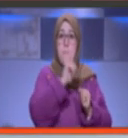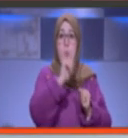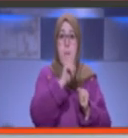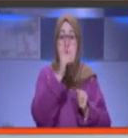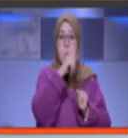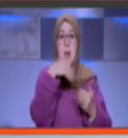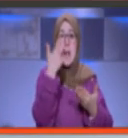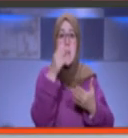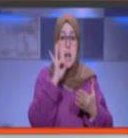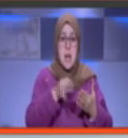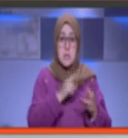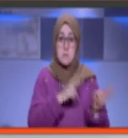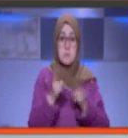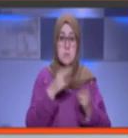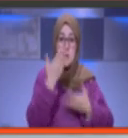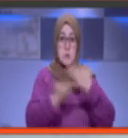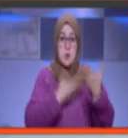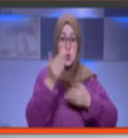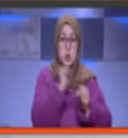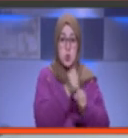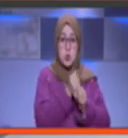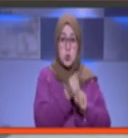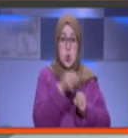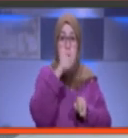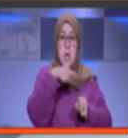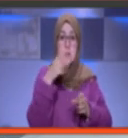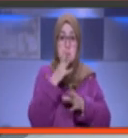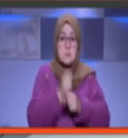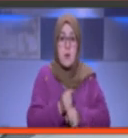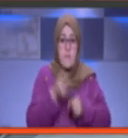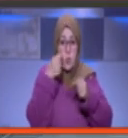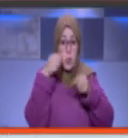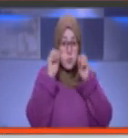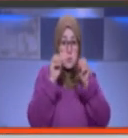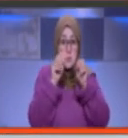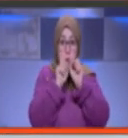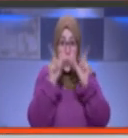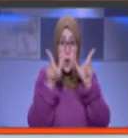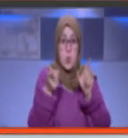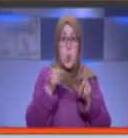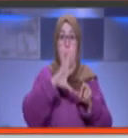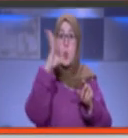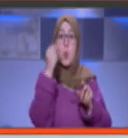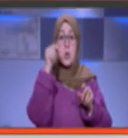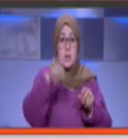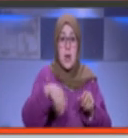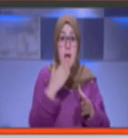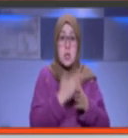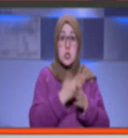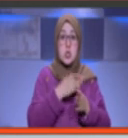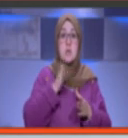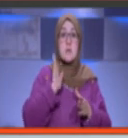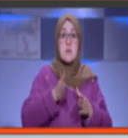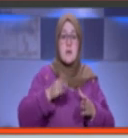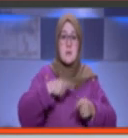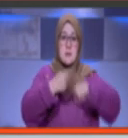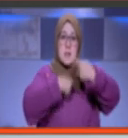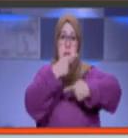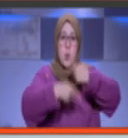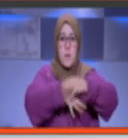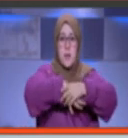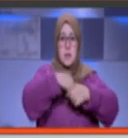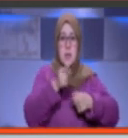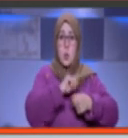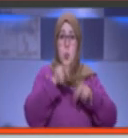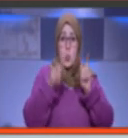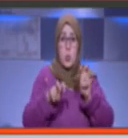بالها من توعيته ومتابعة الإجراءات الاحترازية، وكل ده علشان نقدر نداوم على سير الإنتاج من كل حاجة مهمة